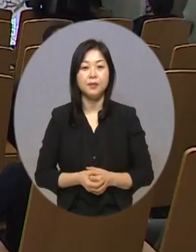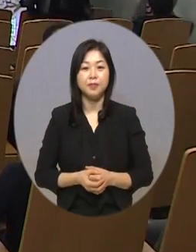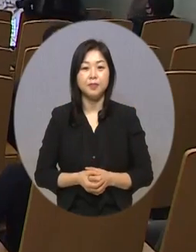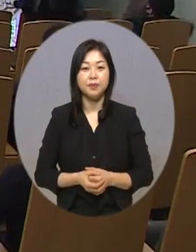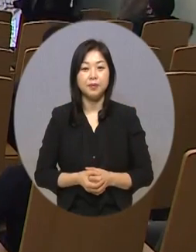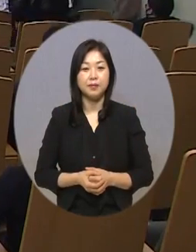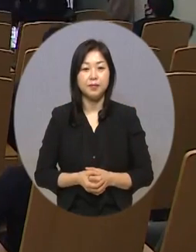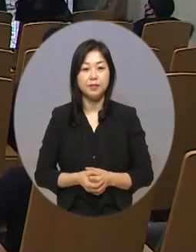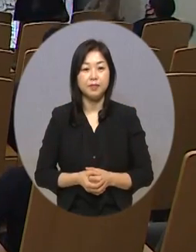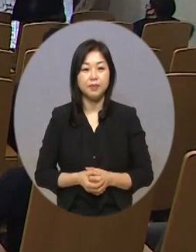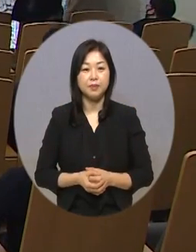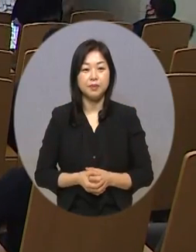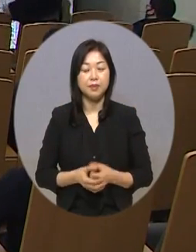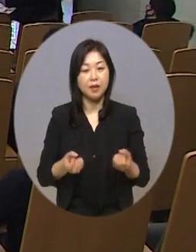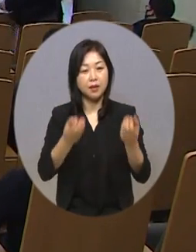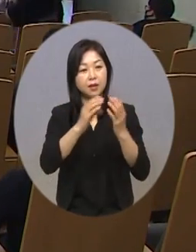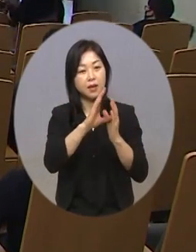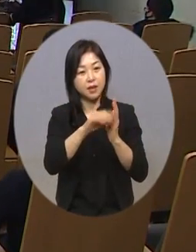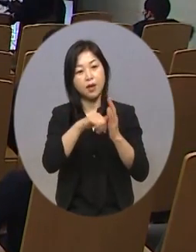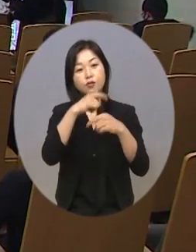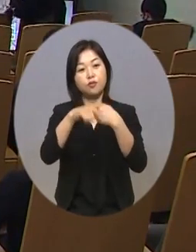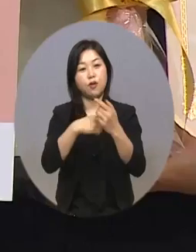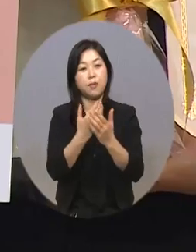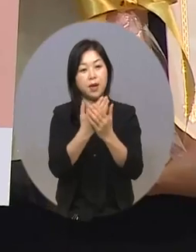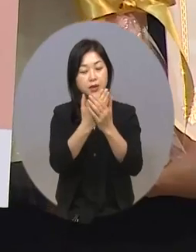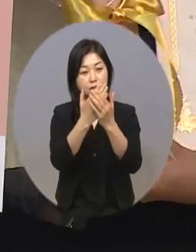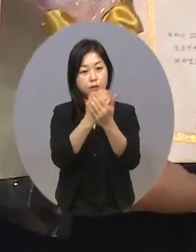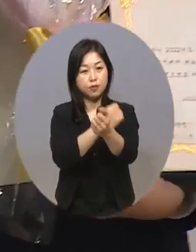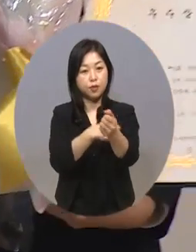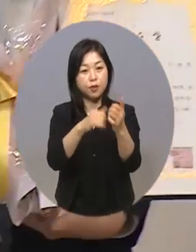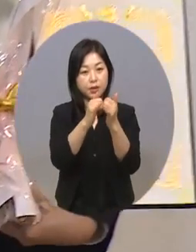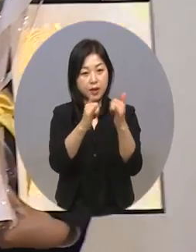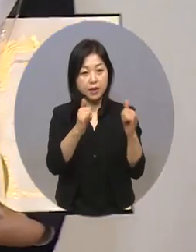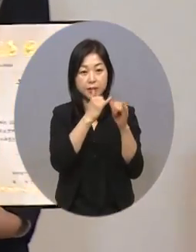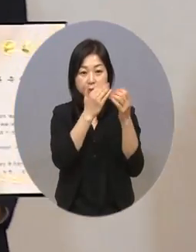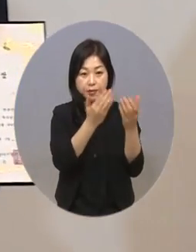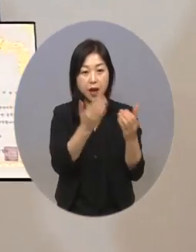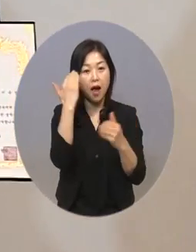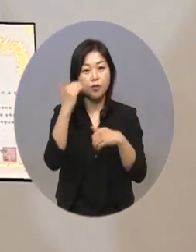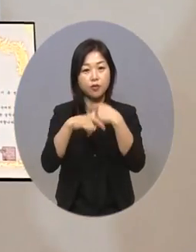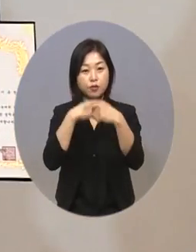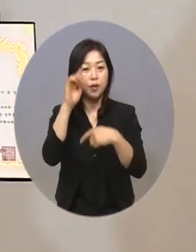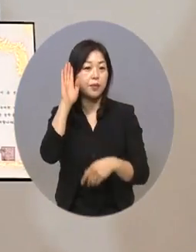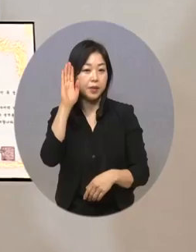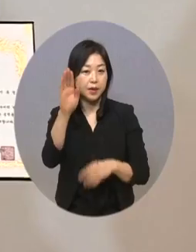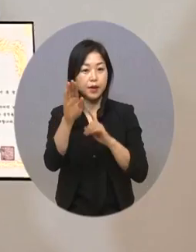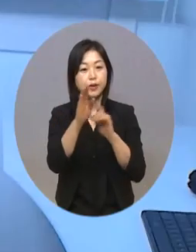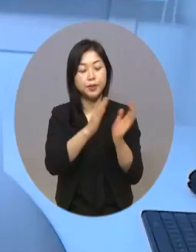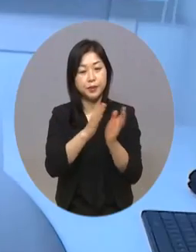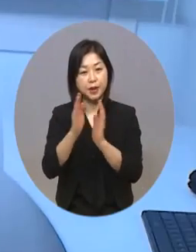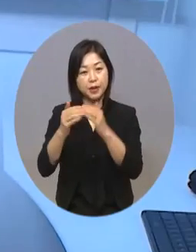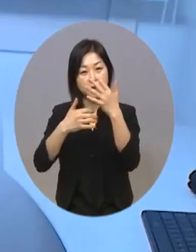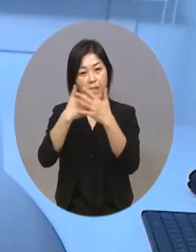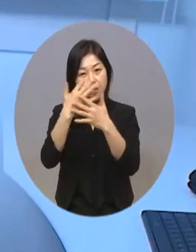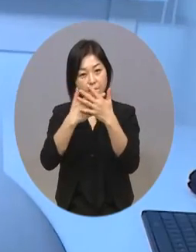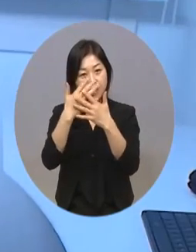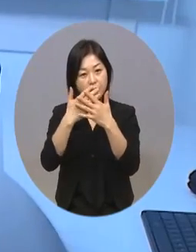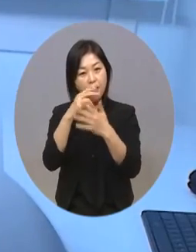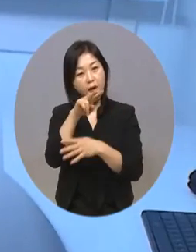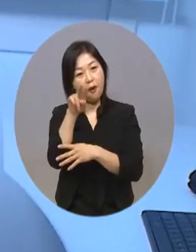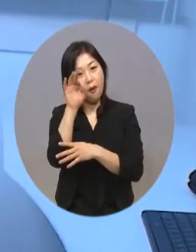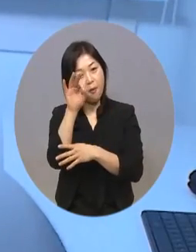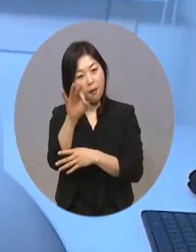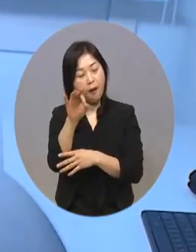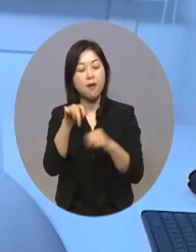한편 이날 행사에서는 수어 발전 유공자에 대한 표창, 한국수어의 미래를 준비하는 영상 시청 등이 이어지며